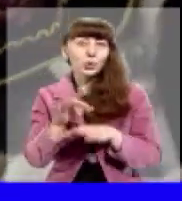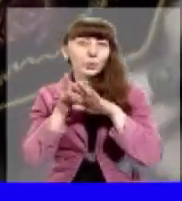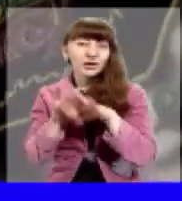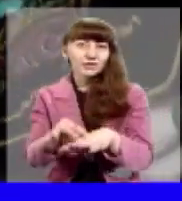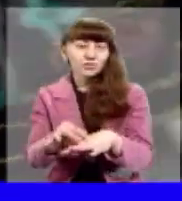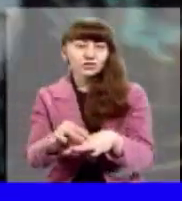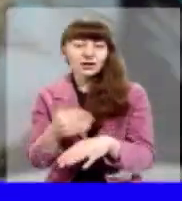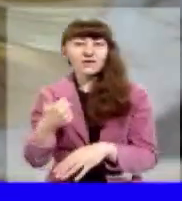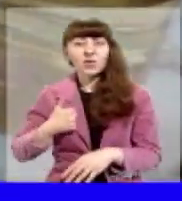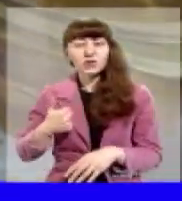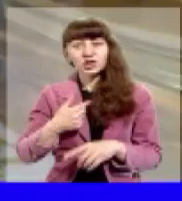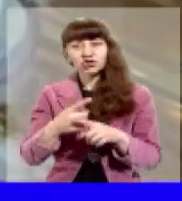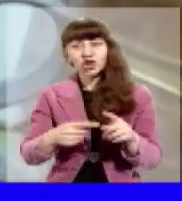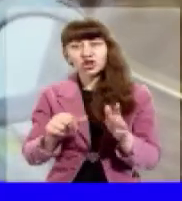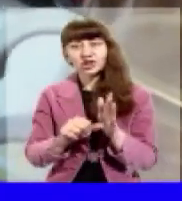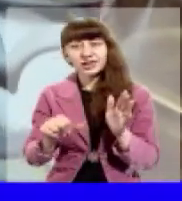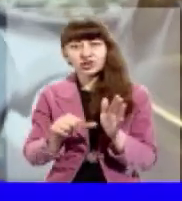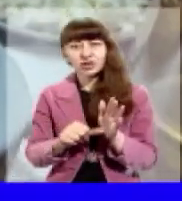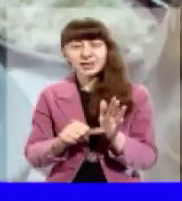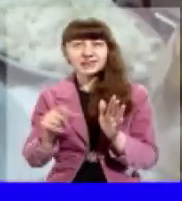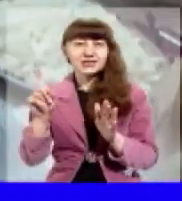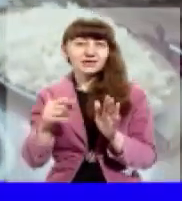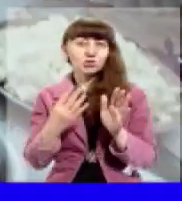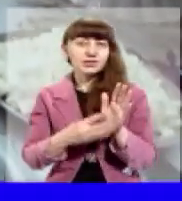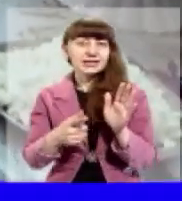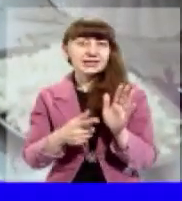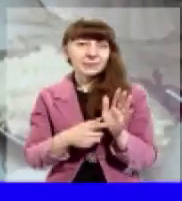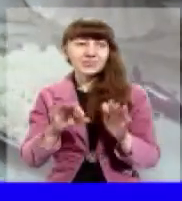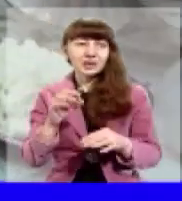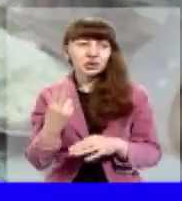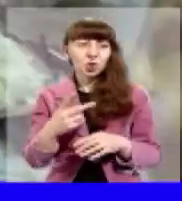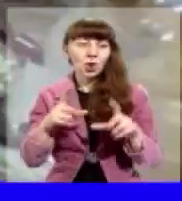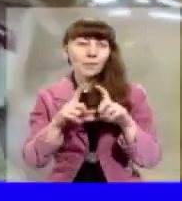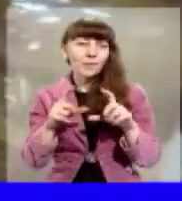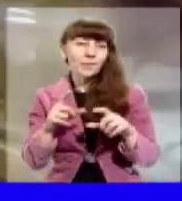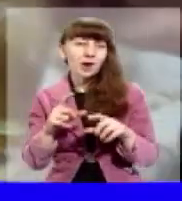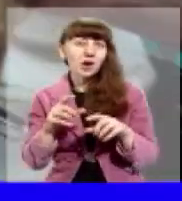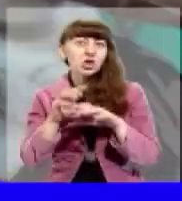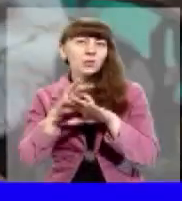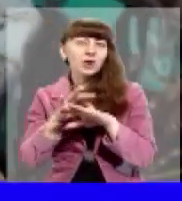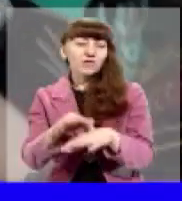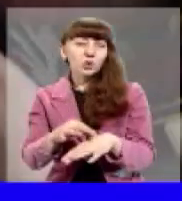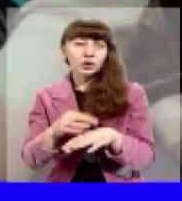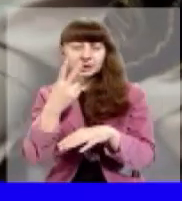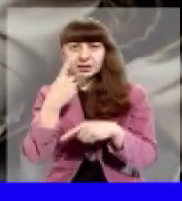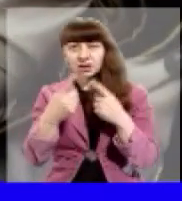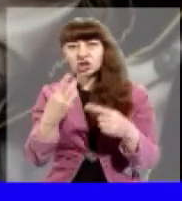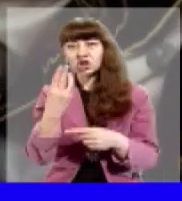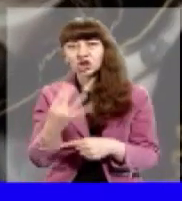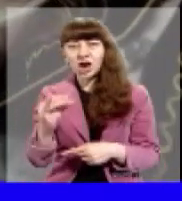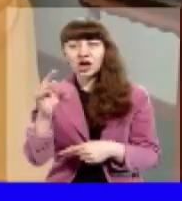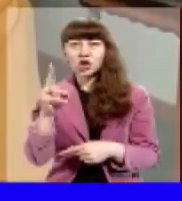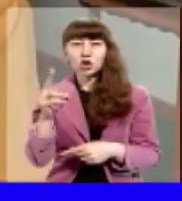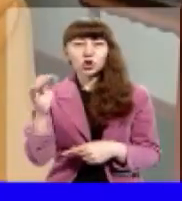в стенах воинской части 66-97. Национальный обряд чайной церемонии Шайхую собрал